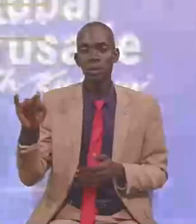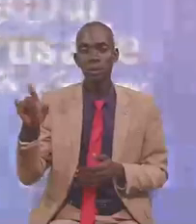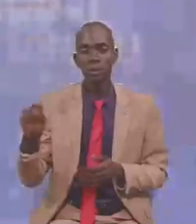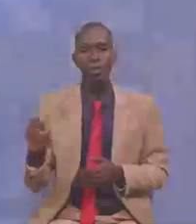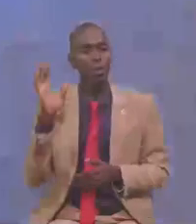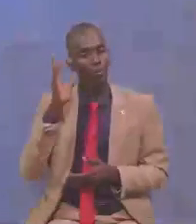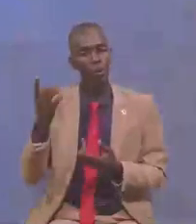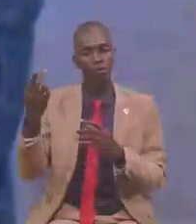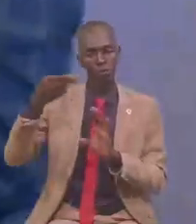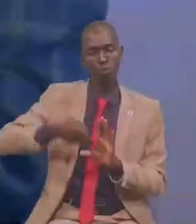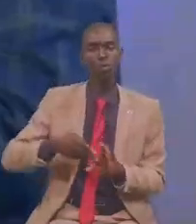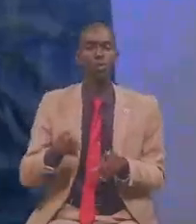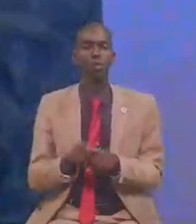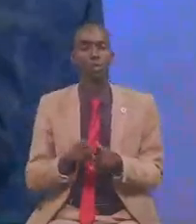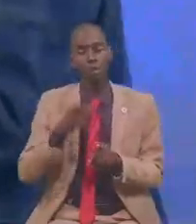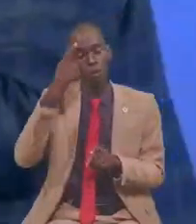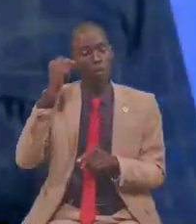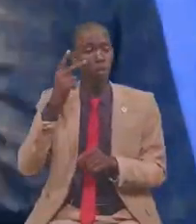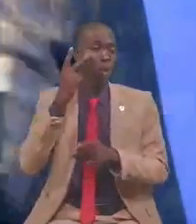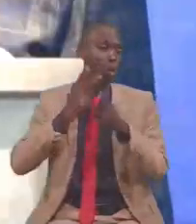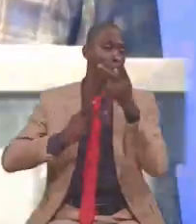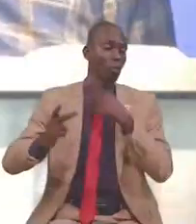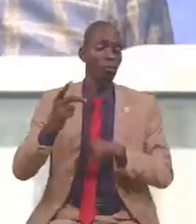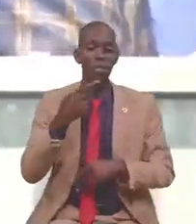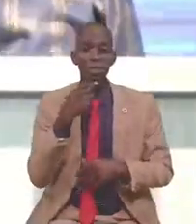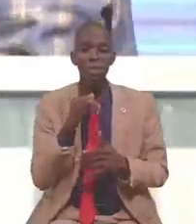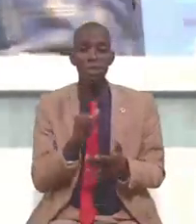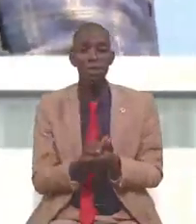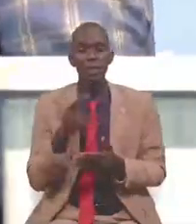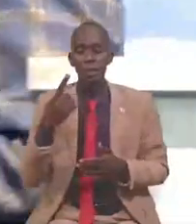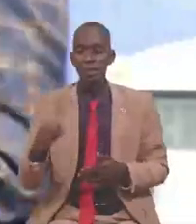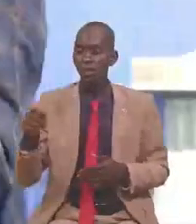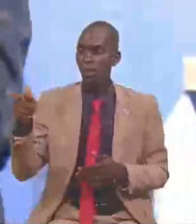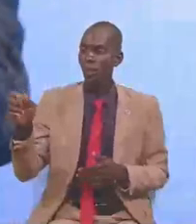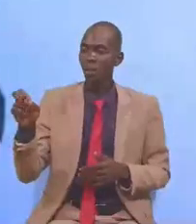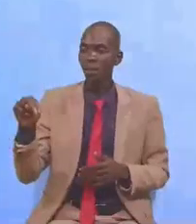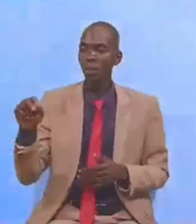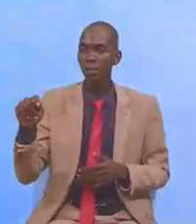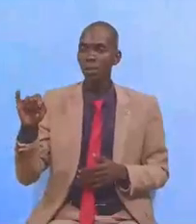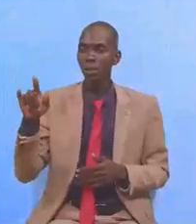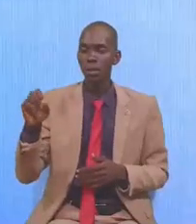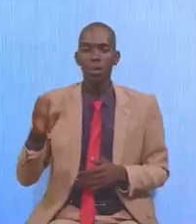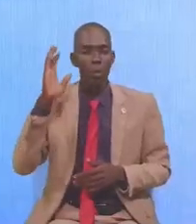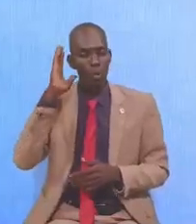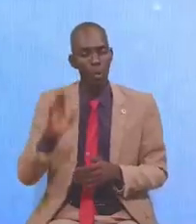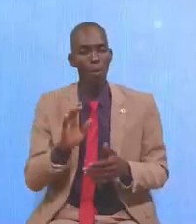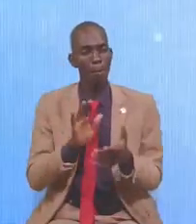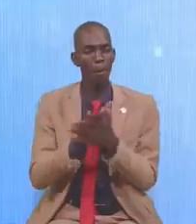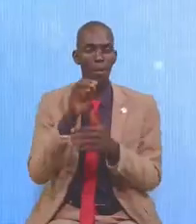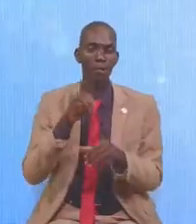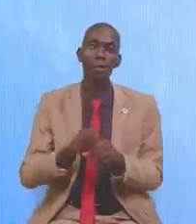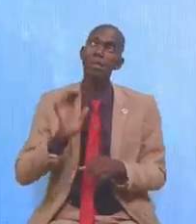viennent. Parce que la prophétie a dit que les païens, les nations, oui, vont croire en son nom. Le verset